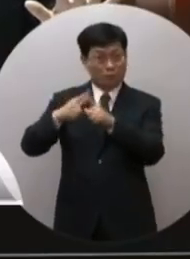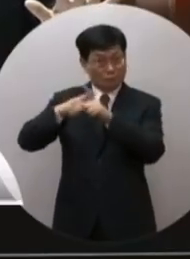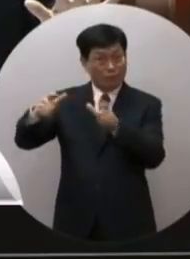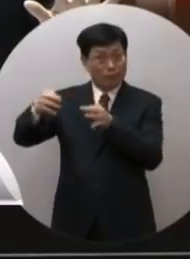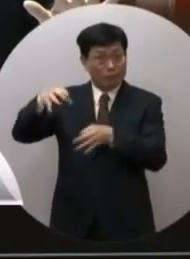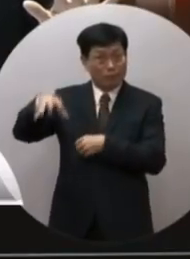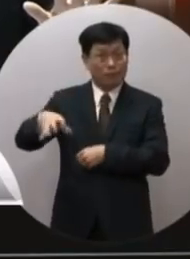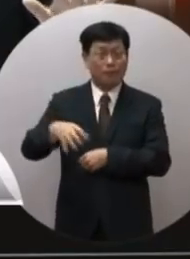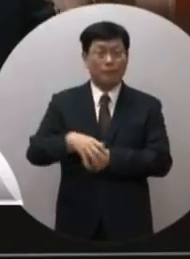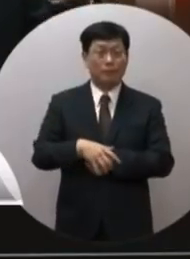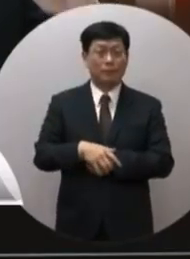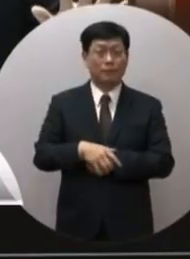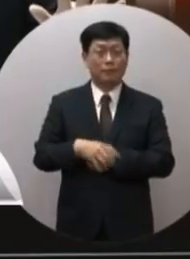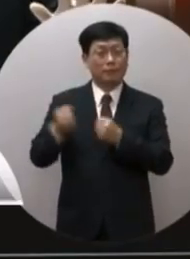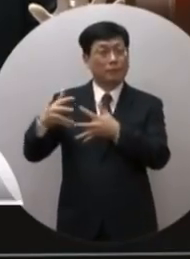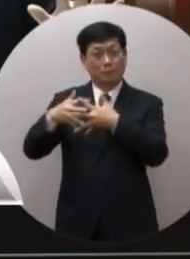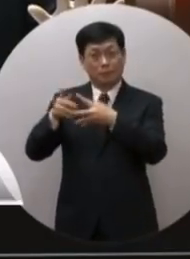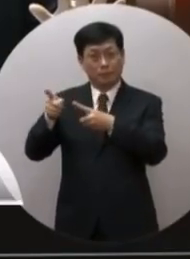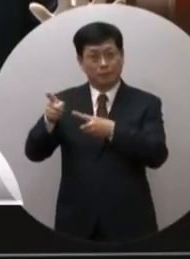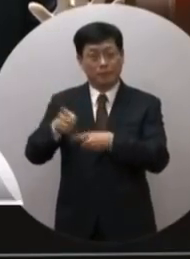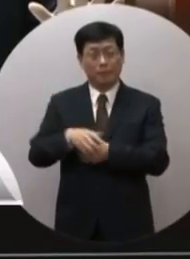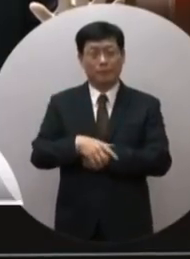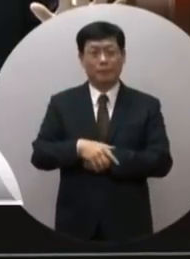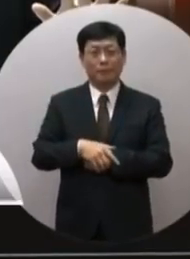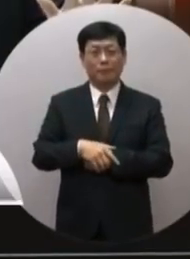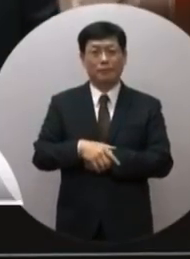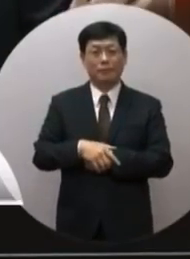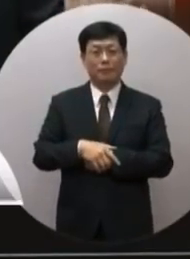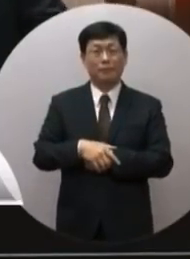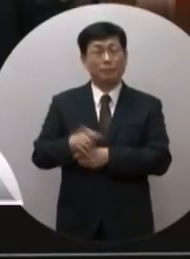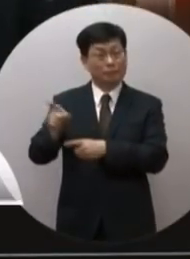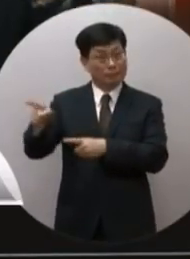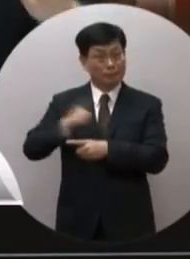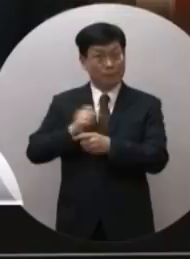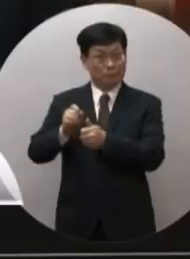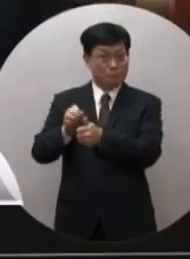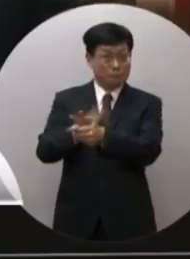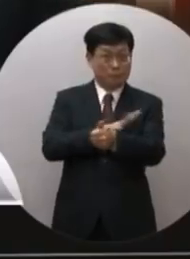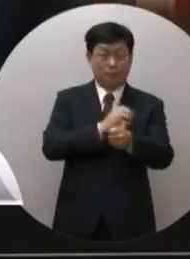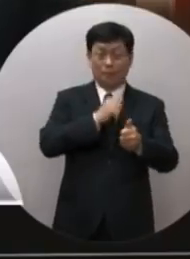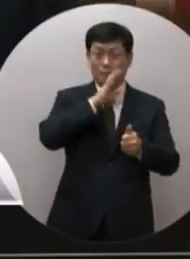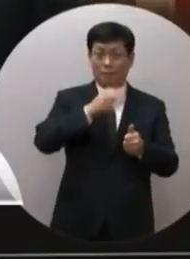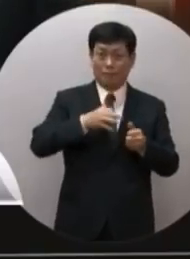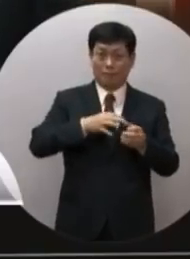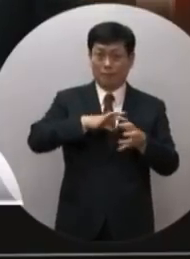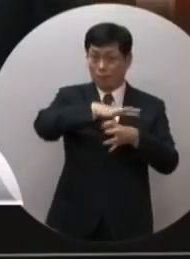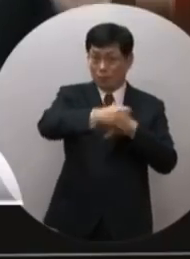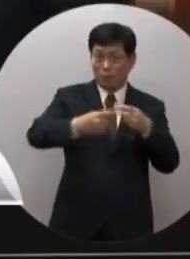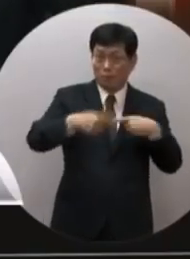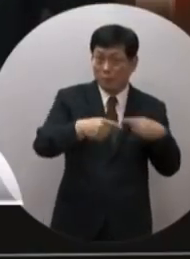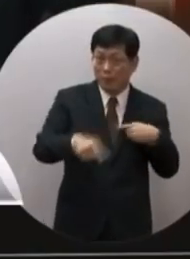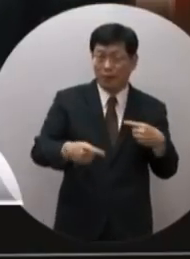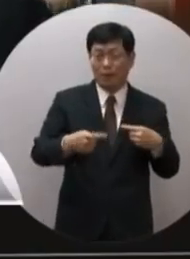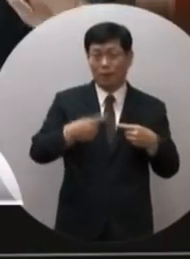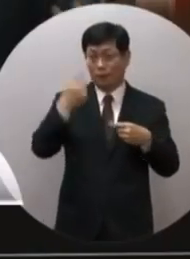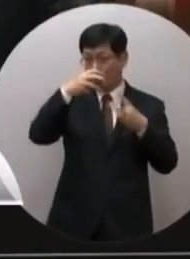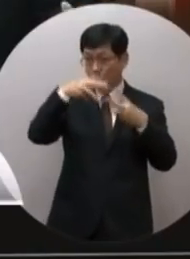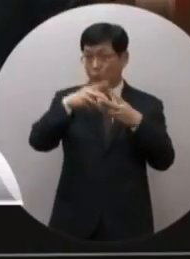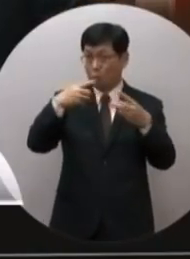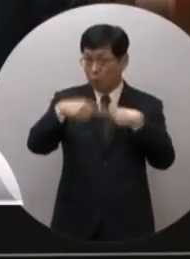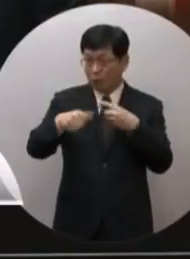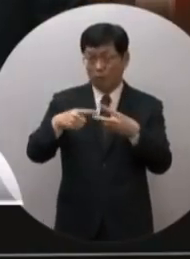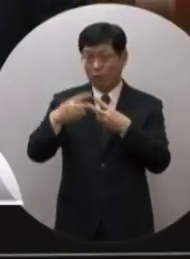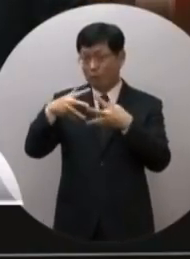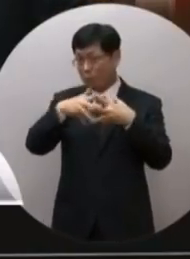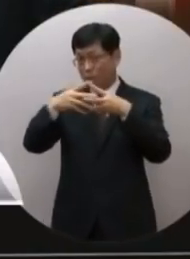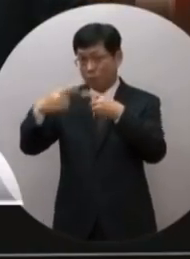场在美国，它造成全世界断裂的时候，欧洲断裂，美